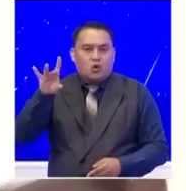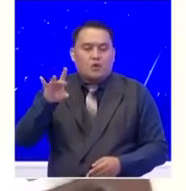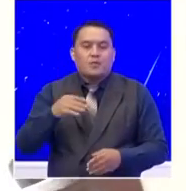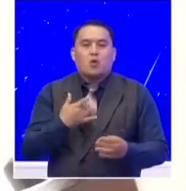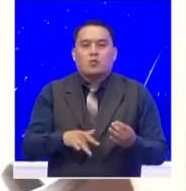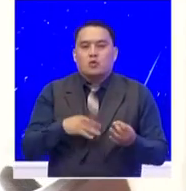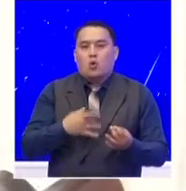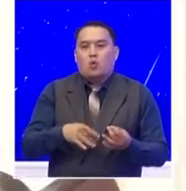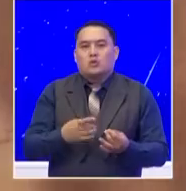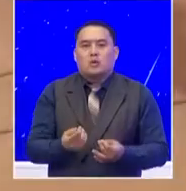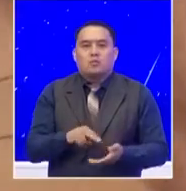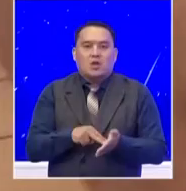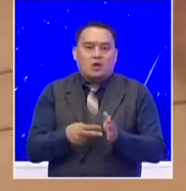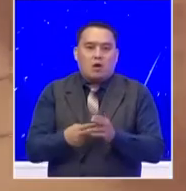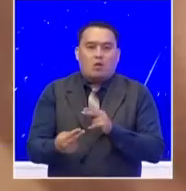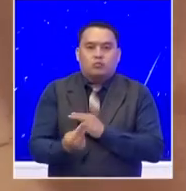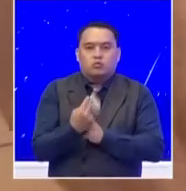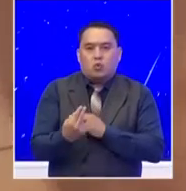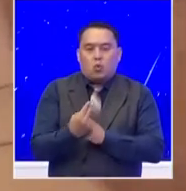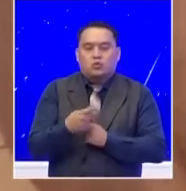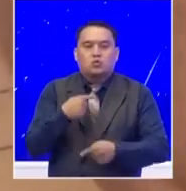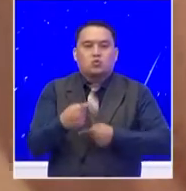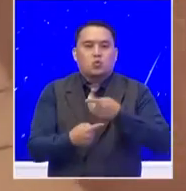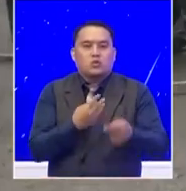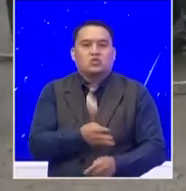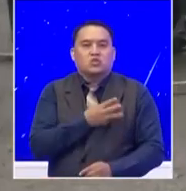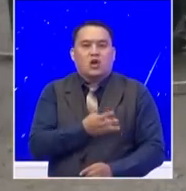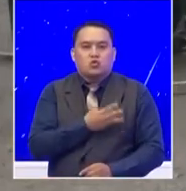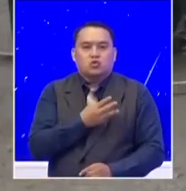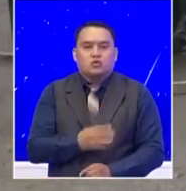В планах у ремесленника обучать народному творчеству и других желающих.